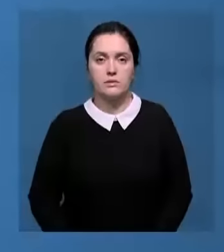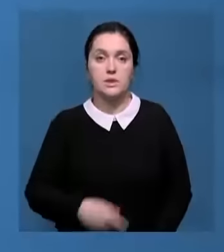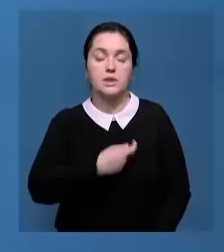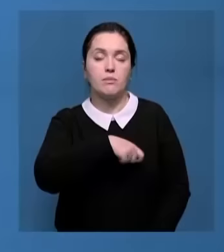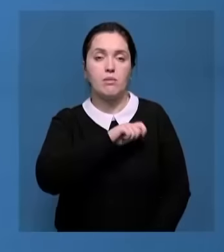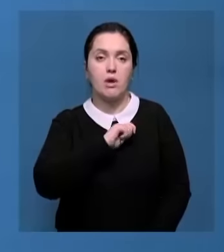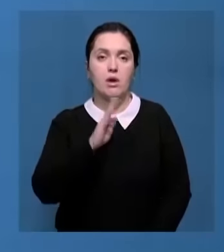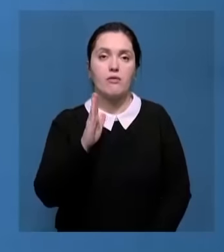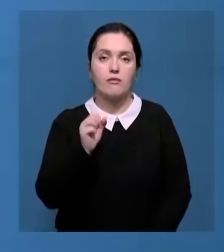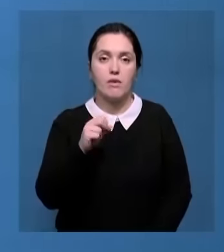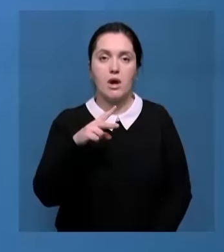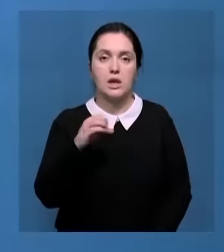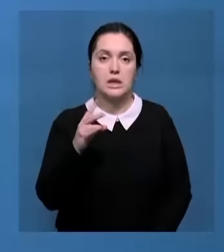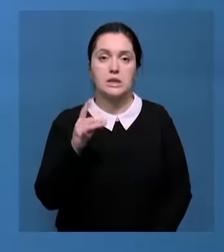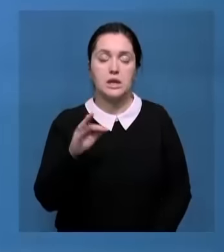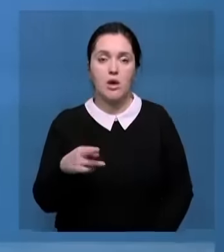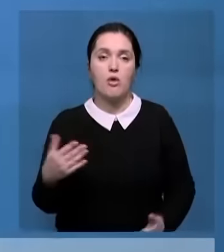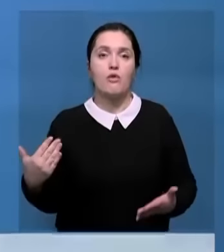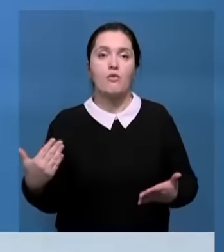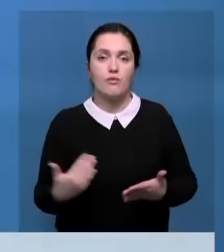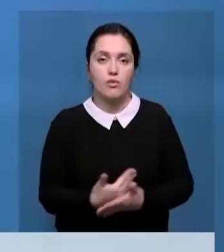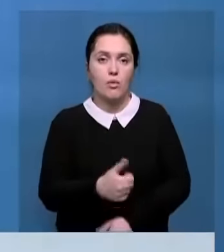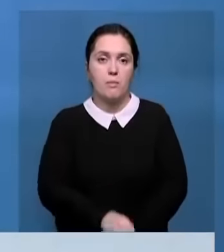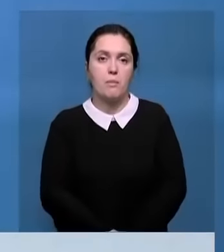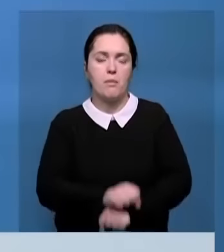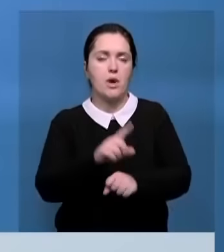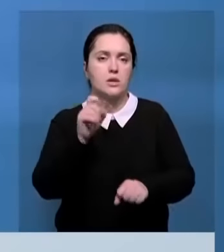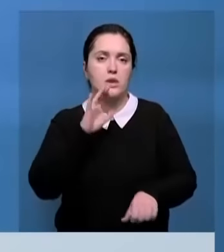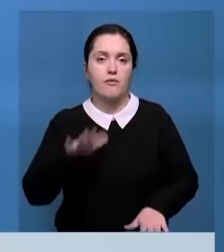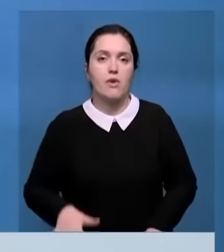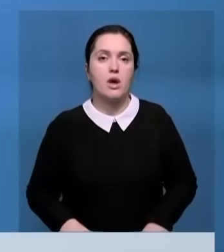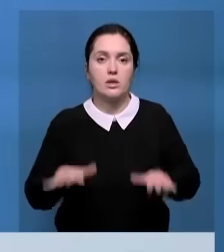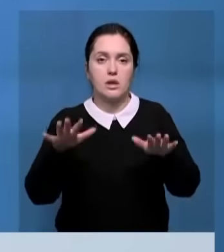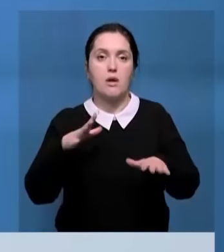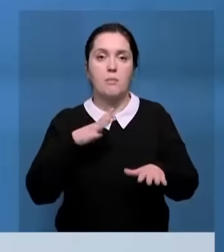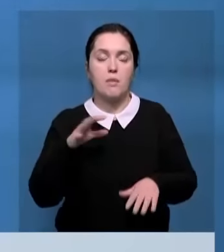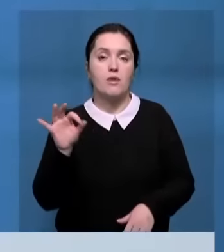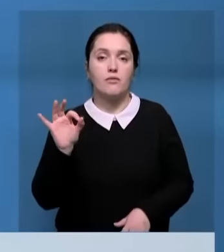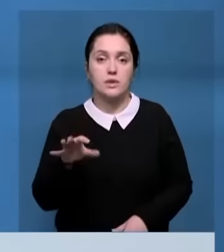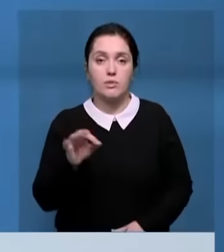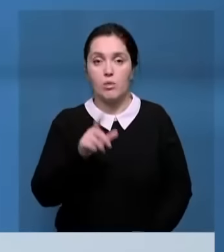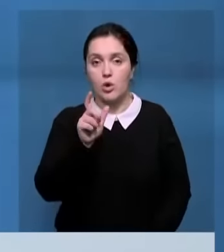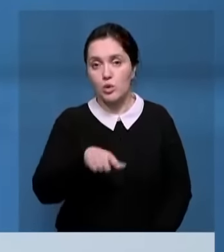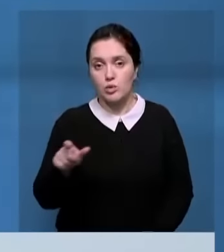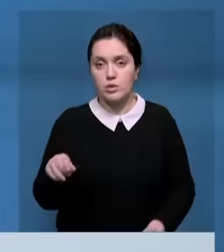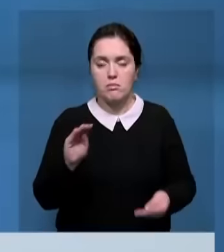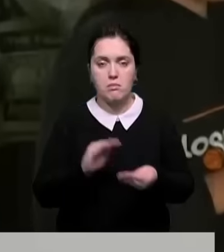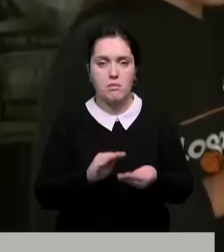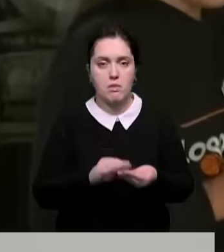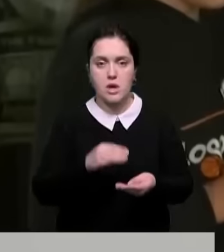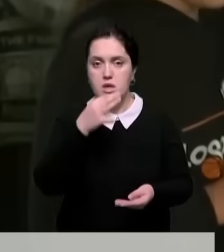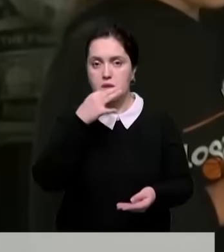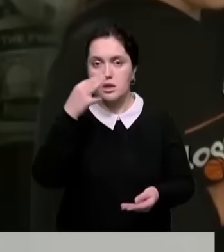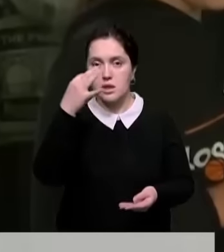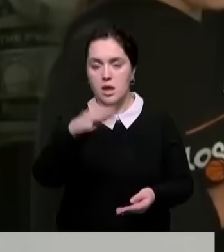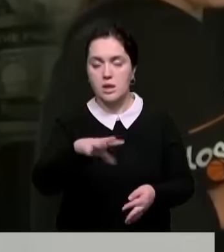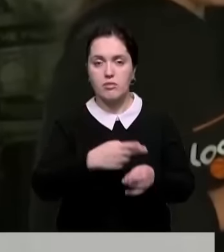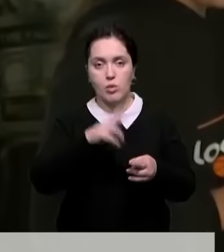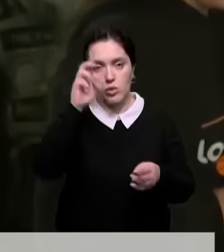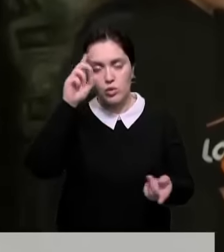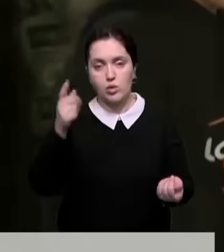В испанской Валенсии вновь прошли акции протеста из-за наводнений, которые обрушились на страну в октябре. Люди по-прежнему